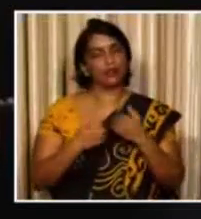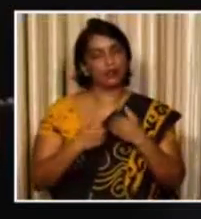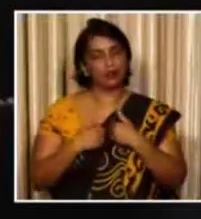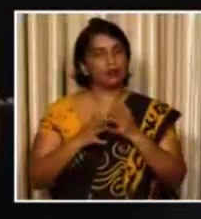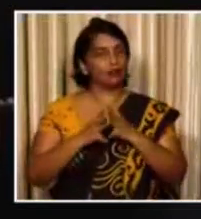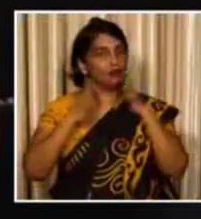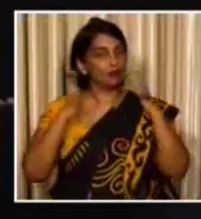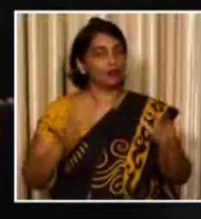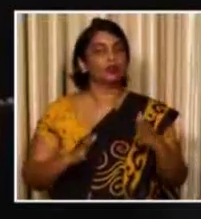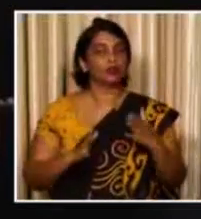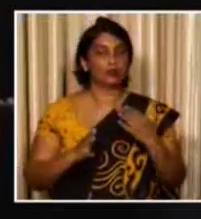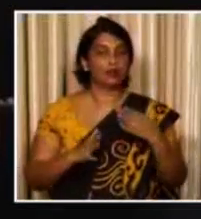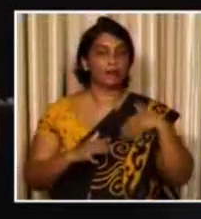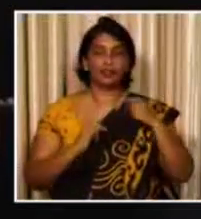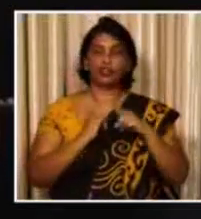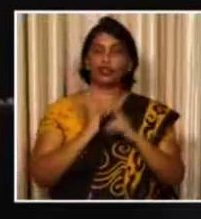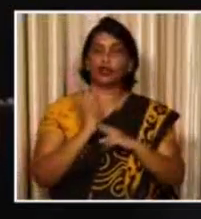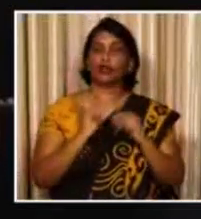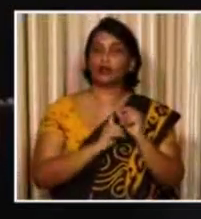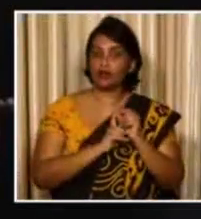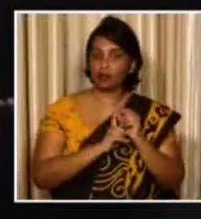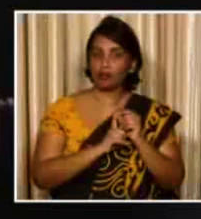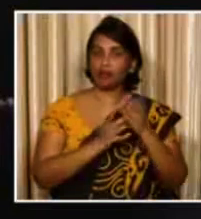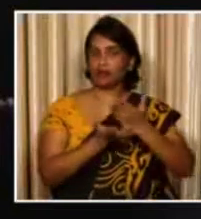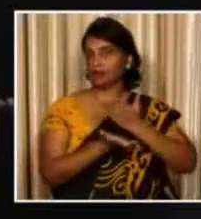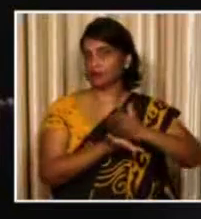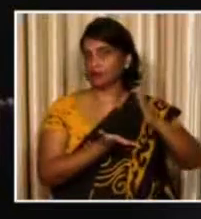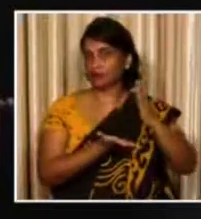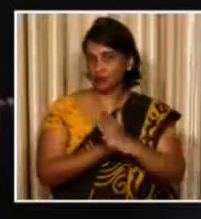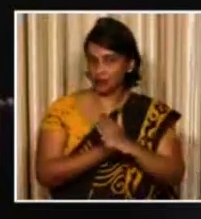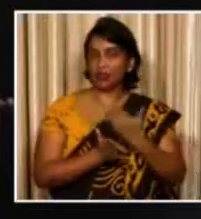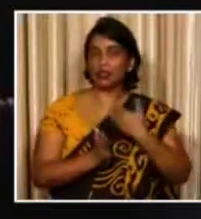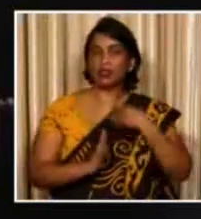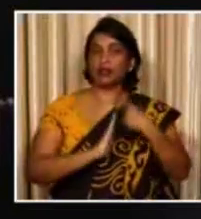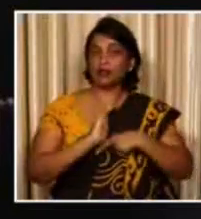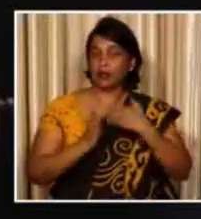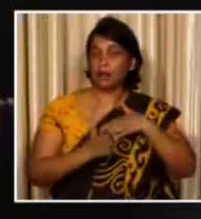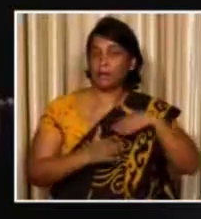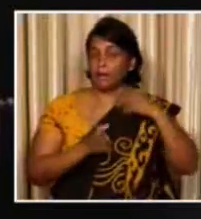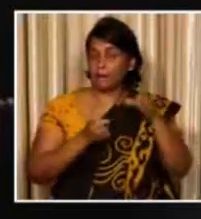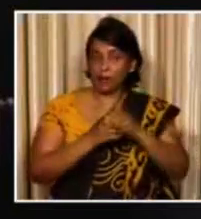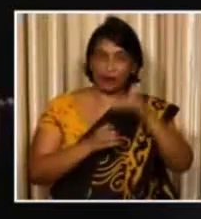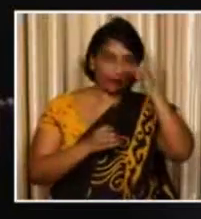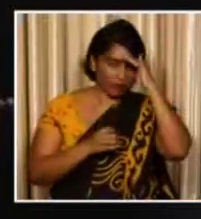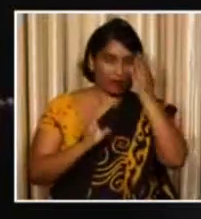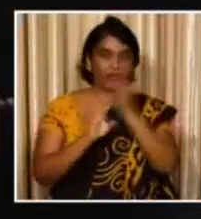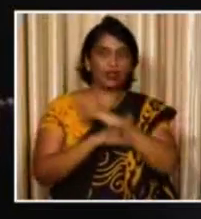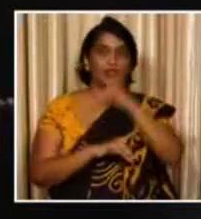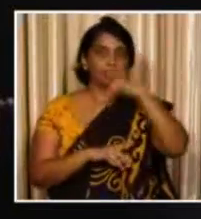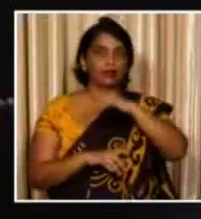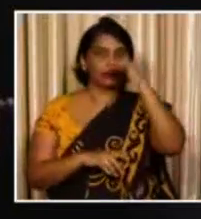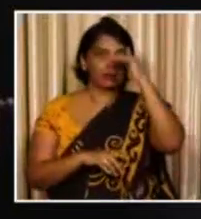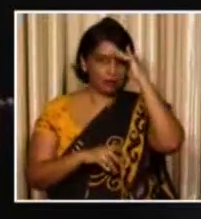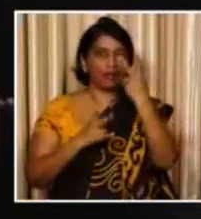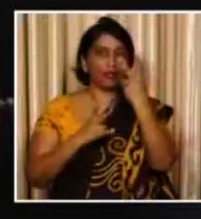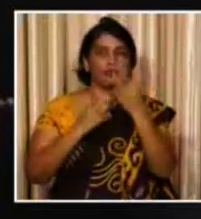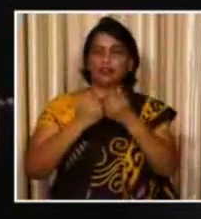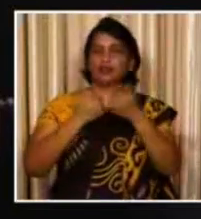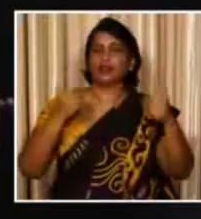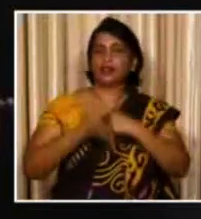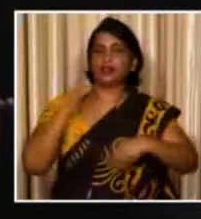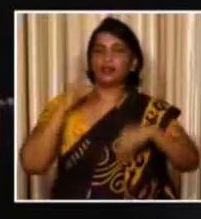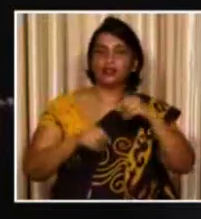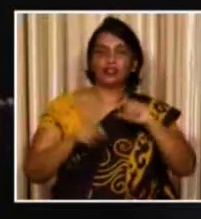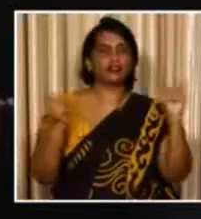ദവന്ത മൗപാക്ഷേവൻ എക്സത് ജാതിക പക്ഷേ ദെക്കട ബെദില അപേ മൗപാക്ഷേ നായകയത് ഹിറ്റപു നിയോജ്യ നായകയത് ദെന്നമ ദേശപാലന